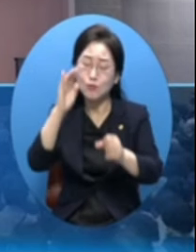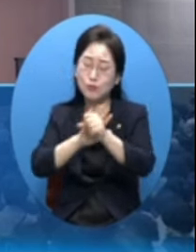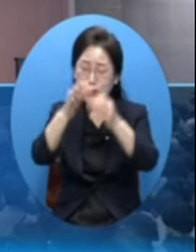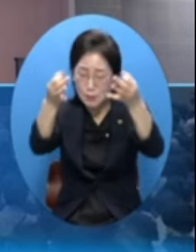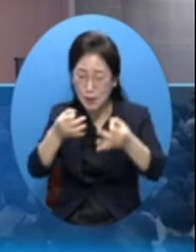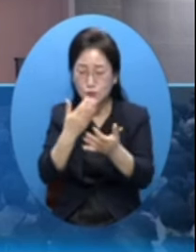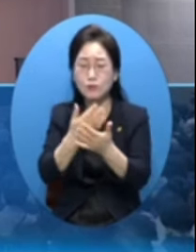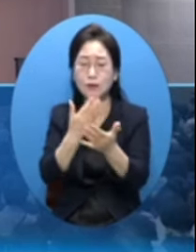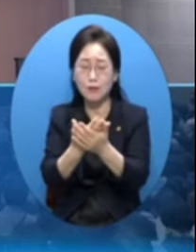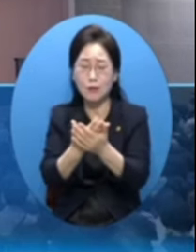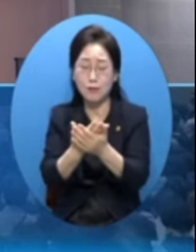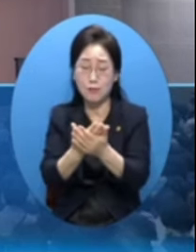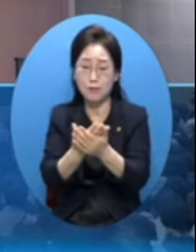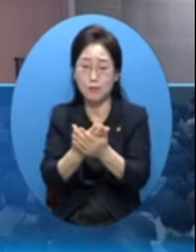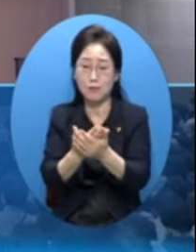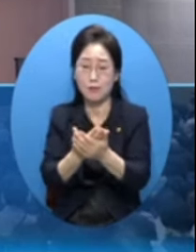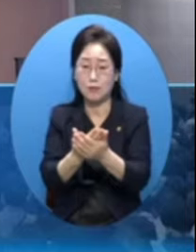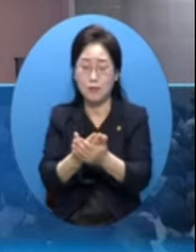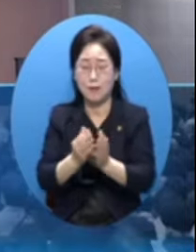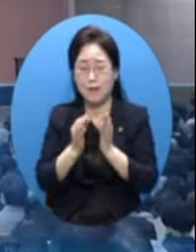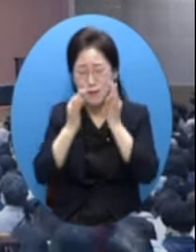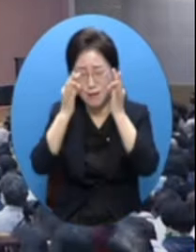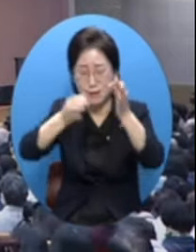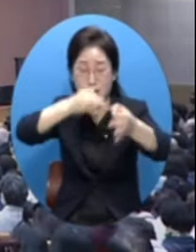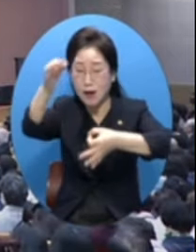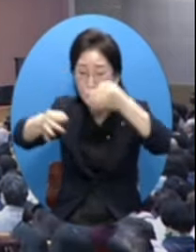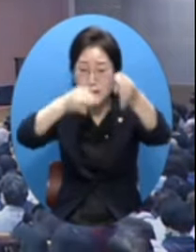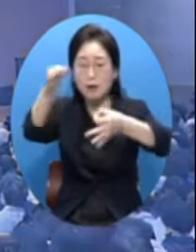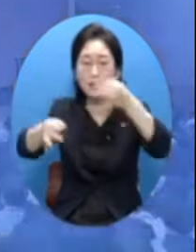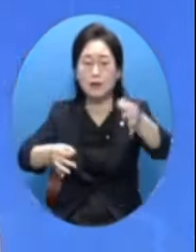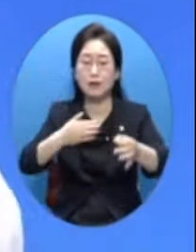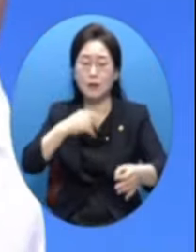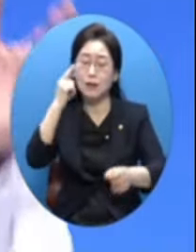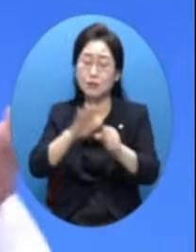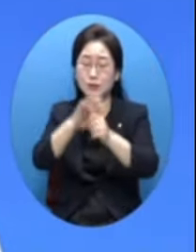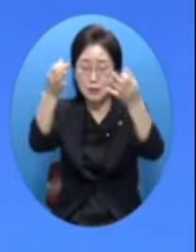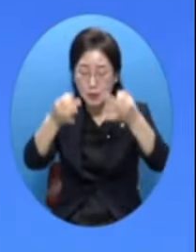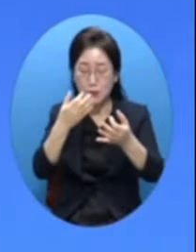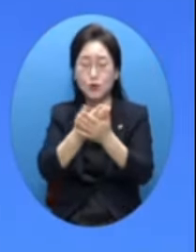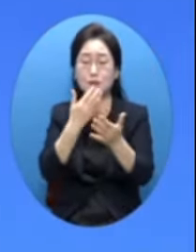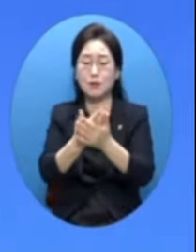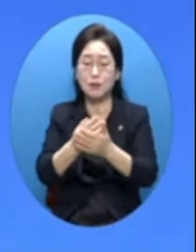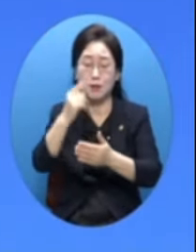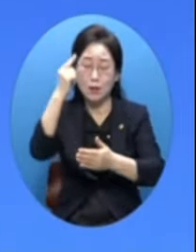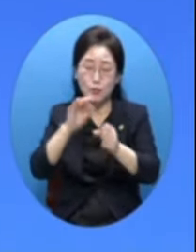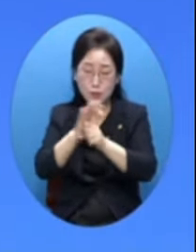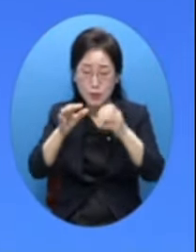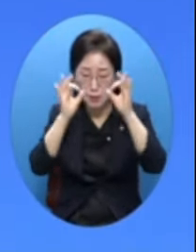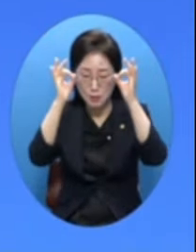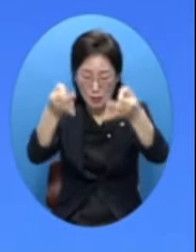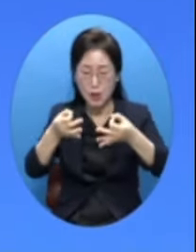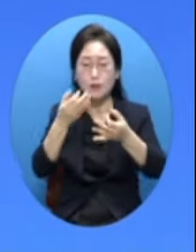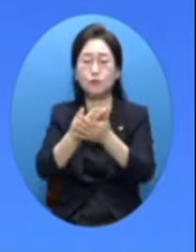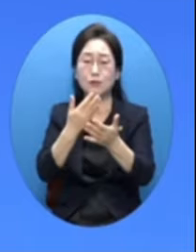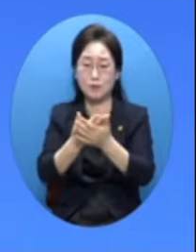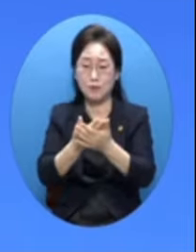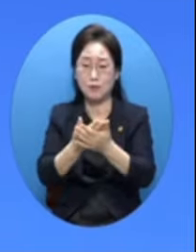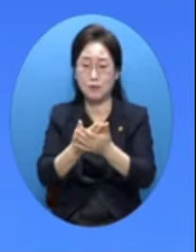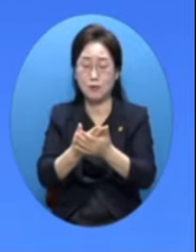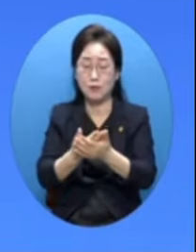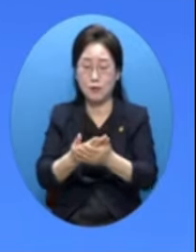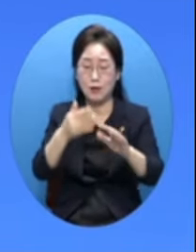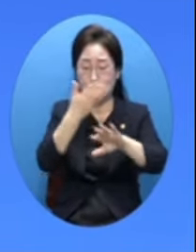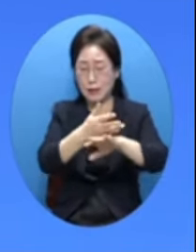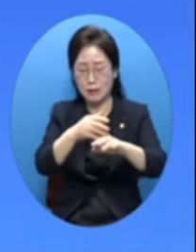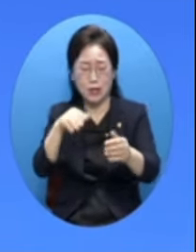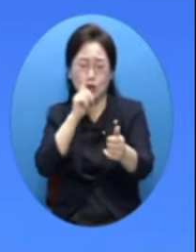하거늘, 간절히 예수님께 외쳤습니다. 나를 불쌍히 여기소서, 나를 불쌍히 여기소서. 주변 사람들이